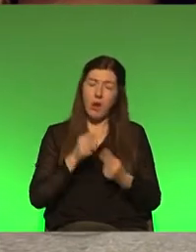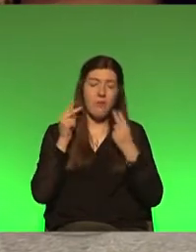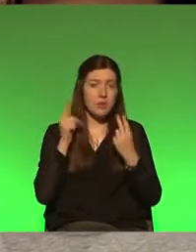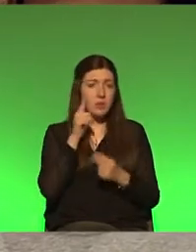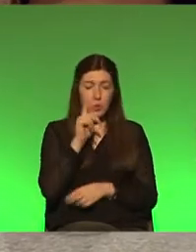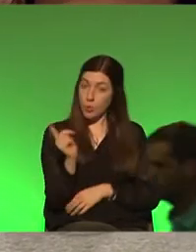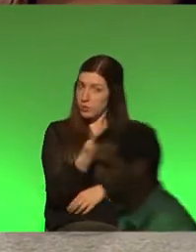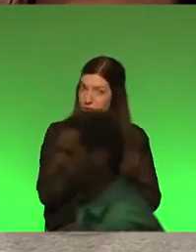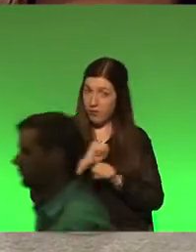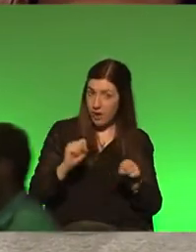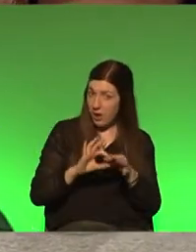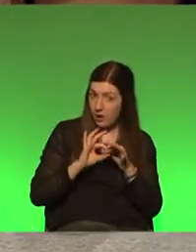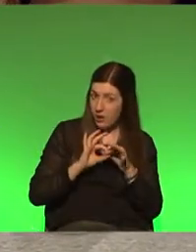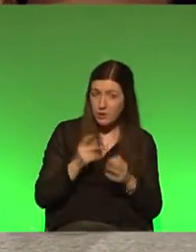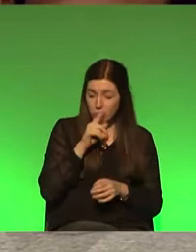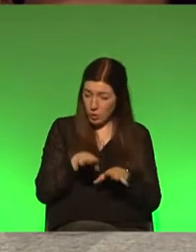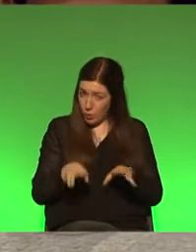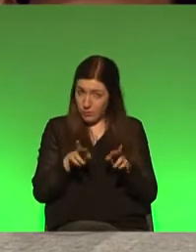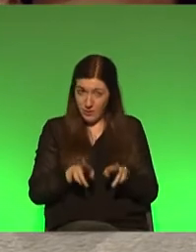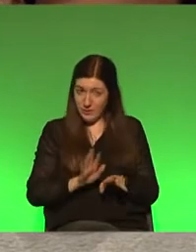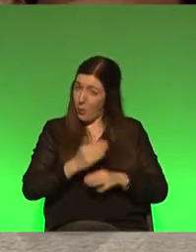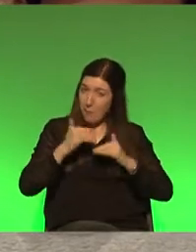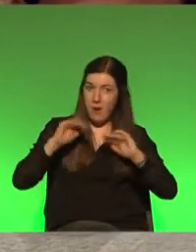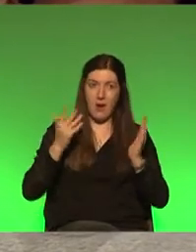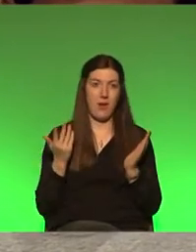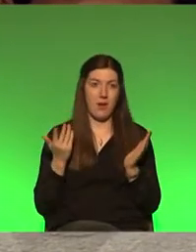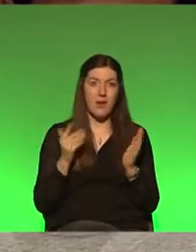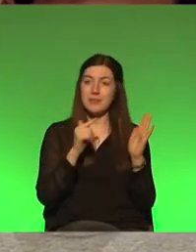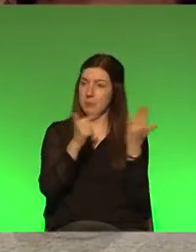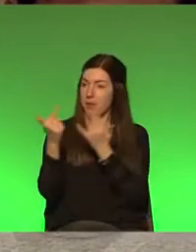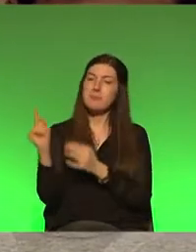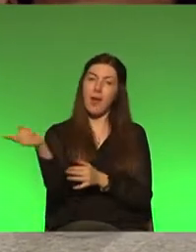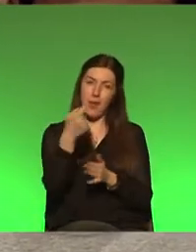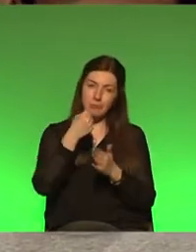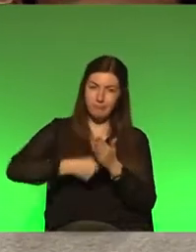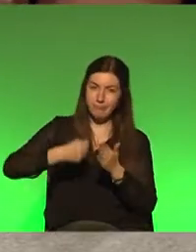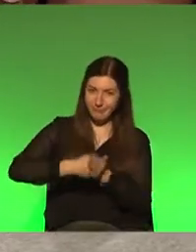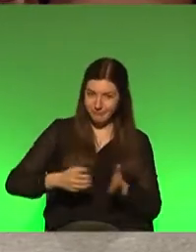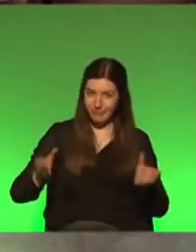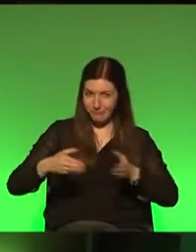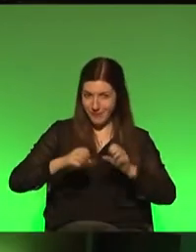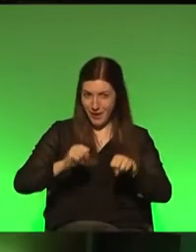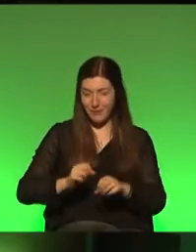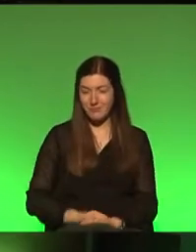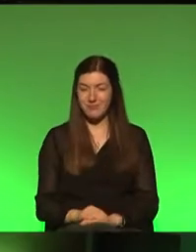unsere Freiheit und unsere Grundrechte und dafür werden wir am 7.7. auf der Demo einstehen. Vielen Dank.